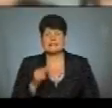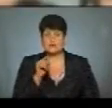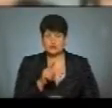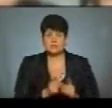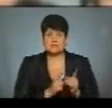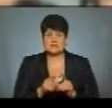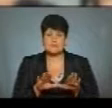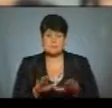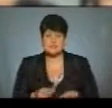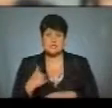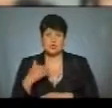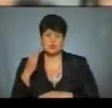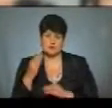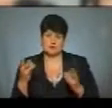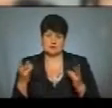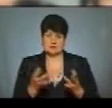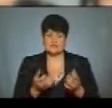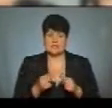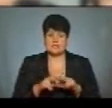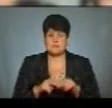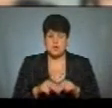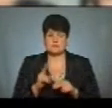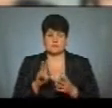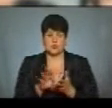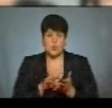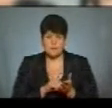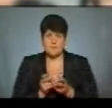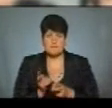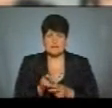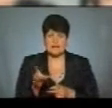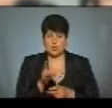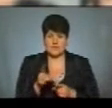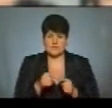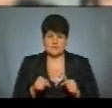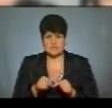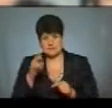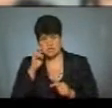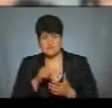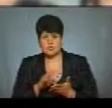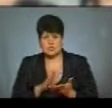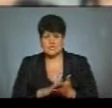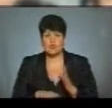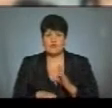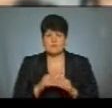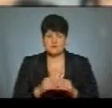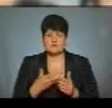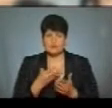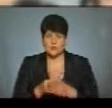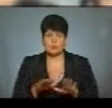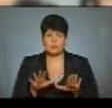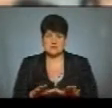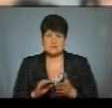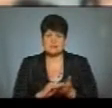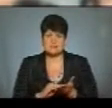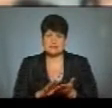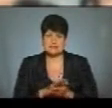Для того, щоб змінити місце голосування, потрібно взяти паспорт і його копію, прийти до регіонального відділу Державного реєстру виборців в своєму